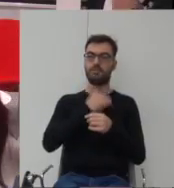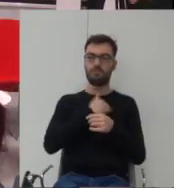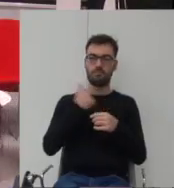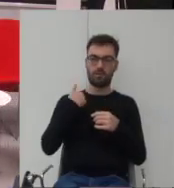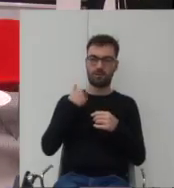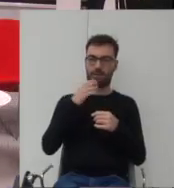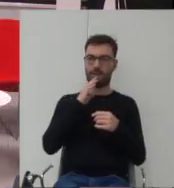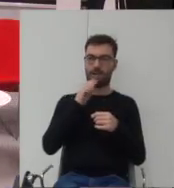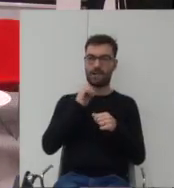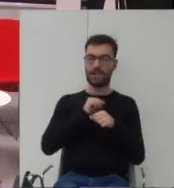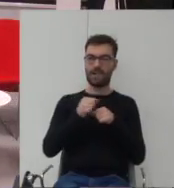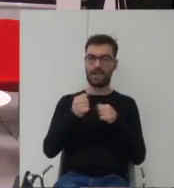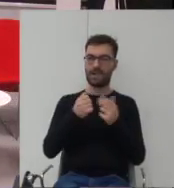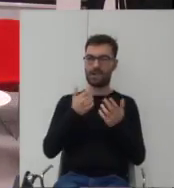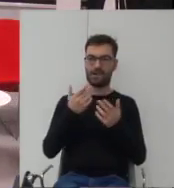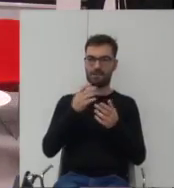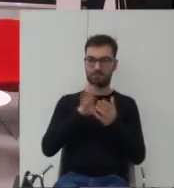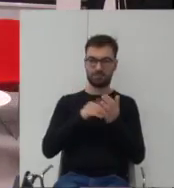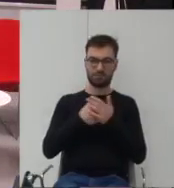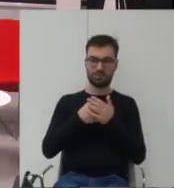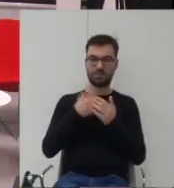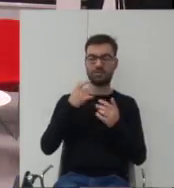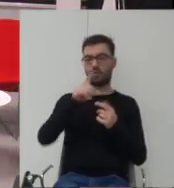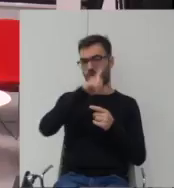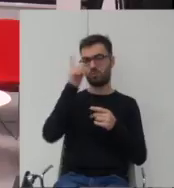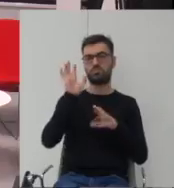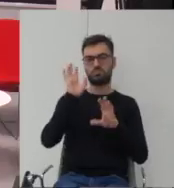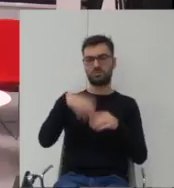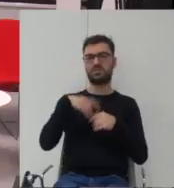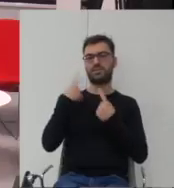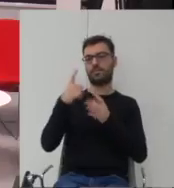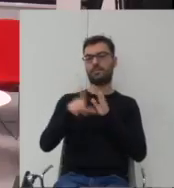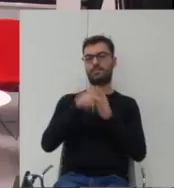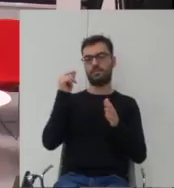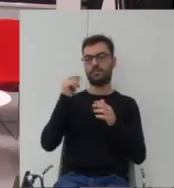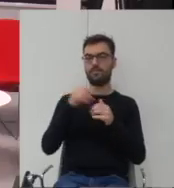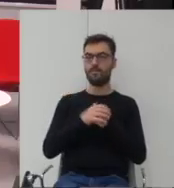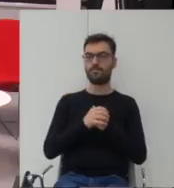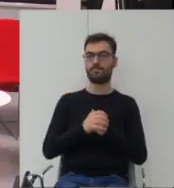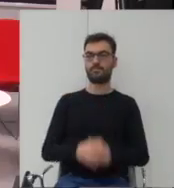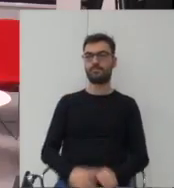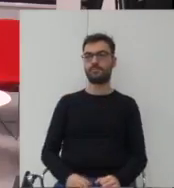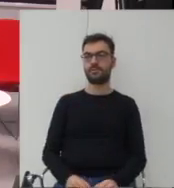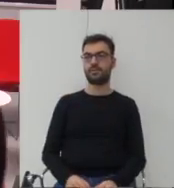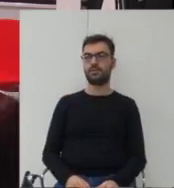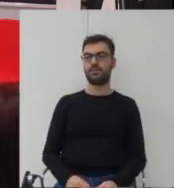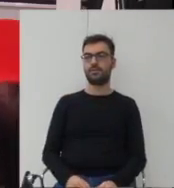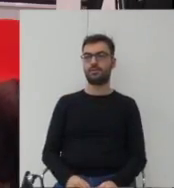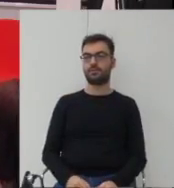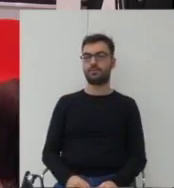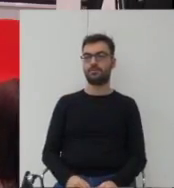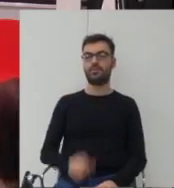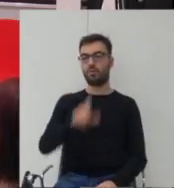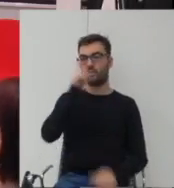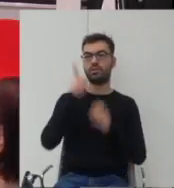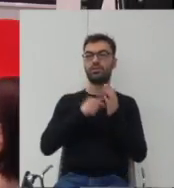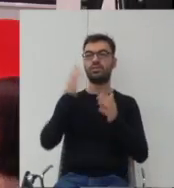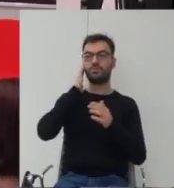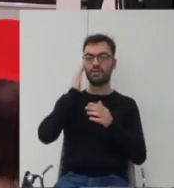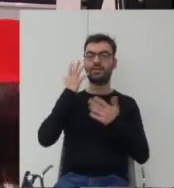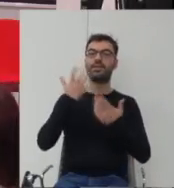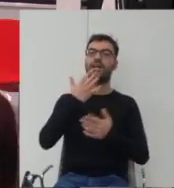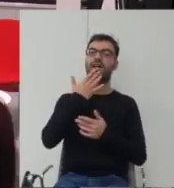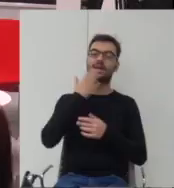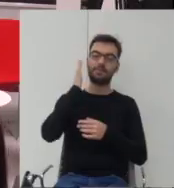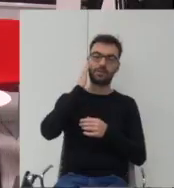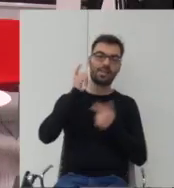Polsce przynajmniej, nie wiem, czy są takie przykłady, gdzie ludzie sobie sami wybrali, bo u nas często są ludzie w mieście, którzy by chcieli mieszkać